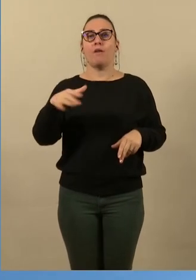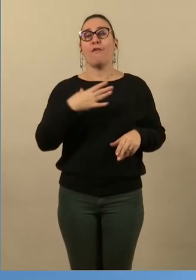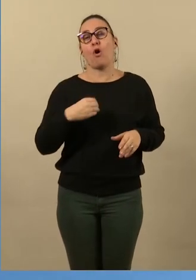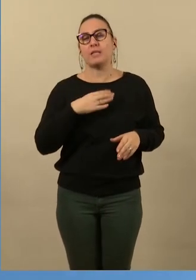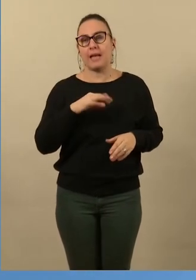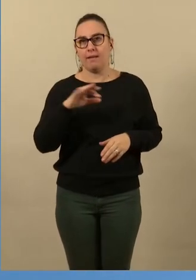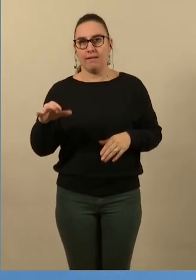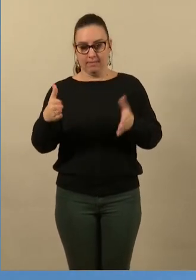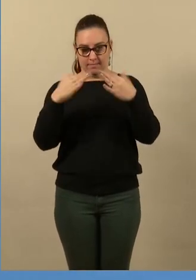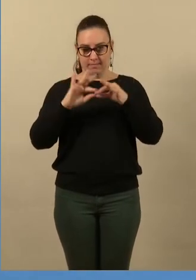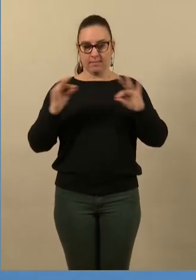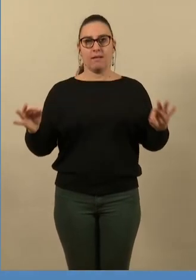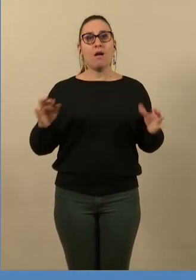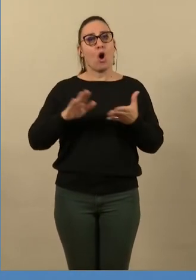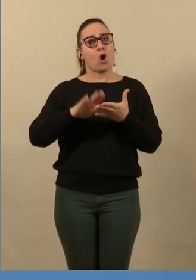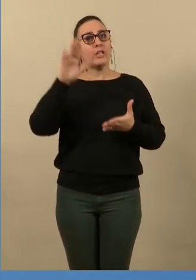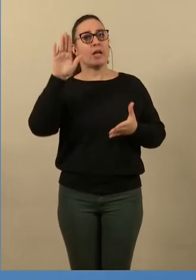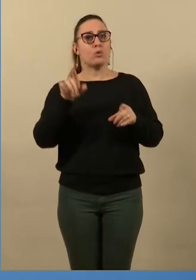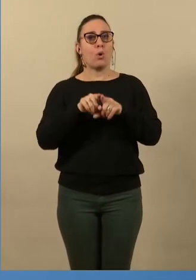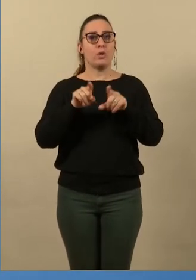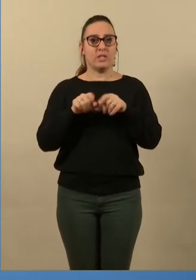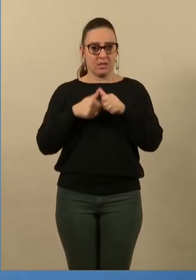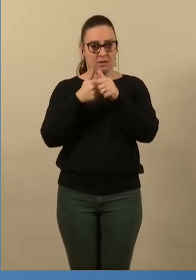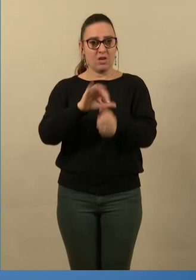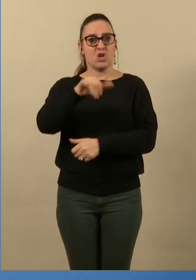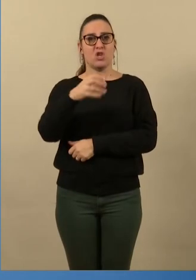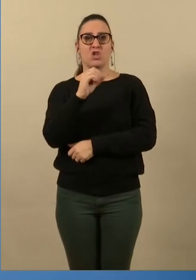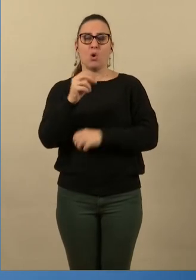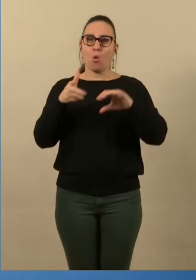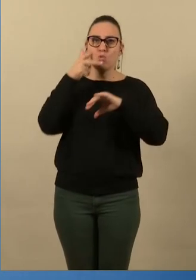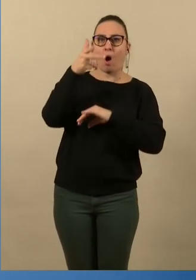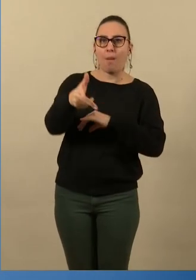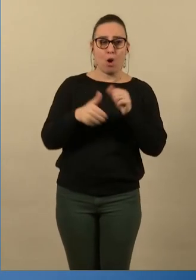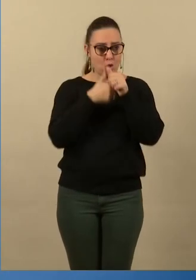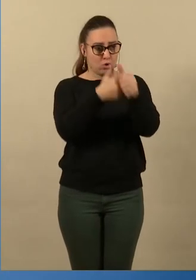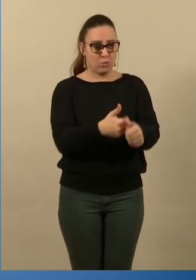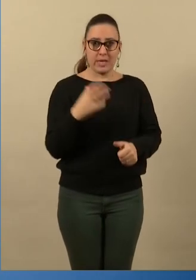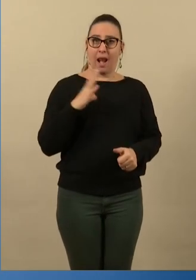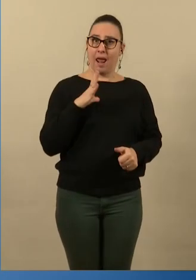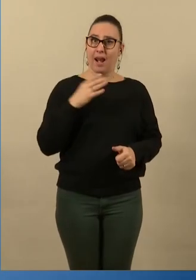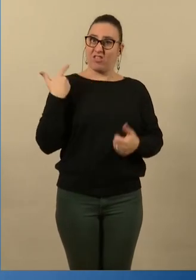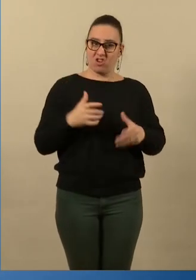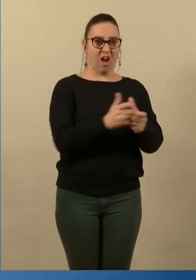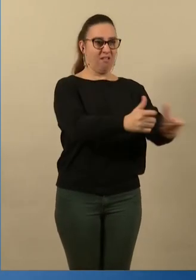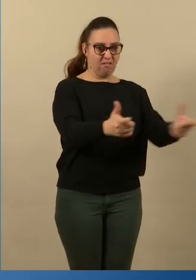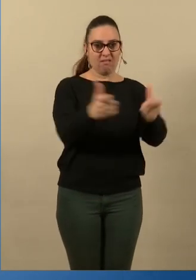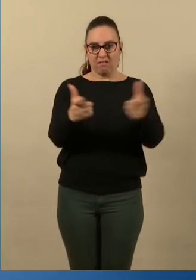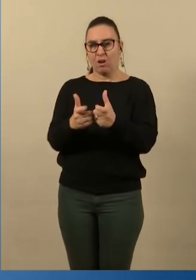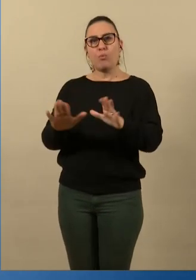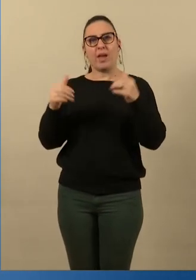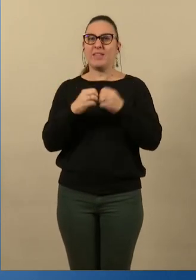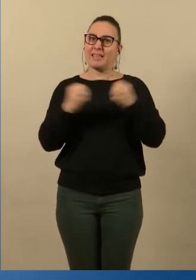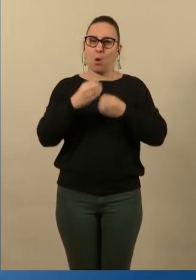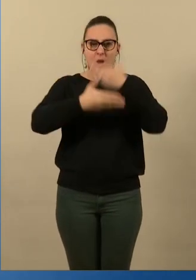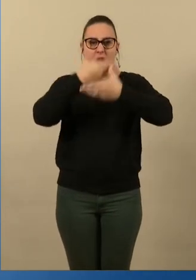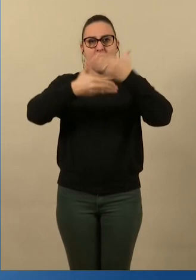suivante de plus cette candidature doit porter sur des Jos durables basé sur les infrastructures existantes pour éviter de nouvelles constructions qui